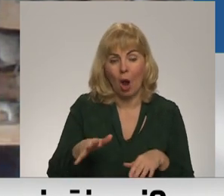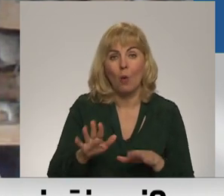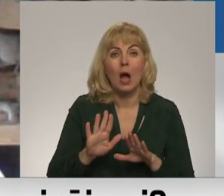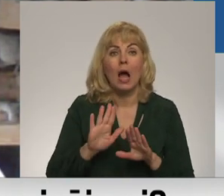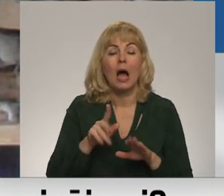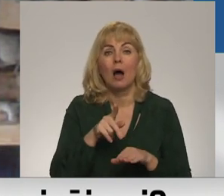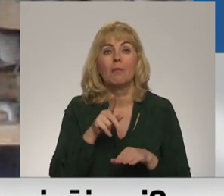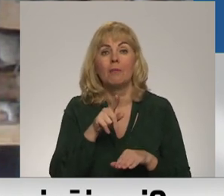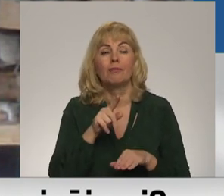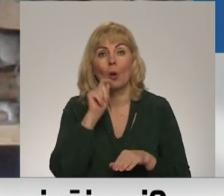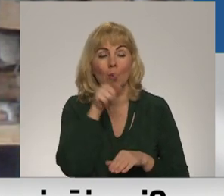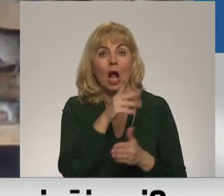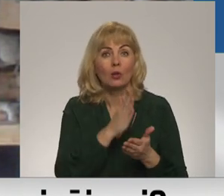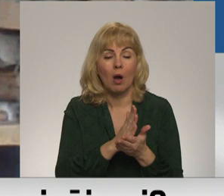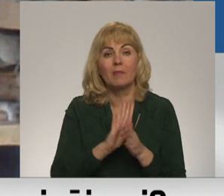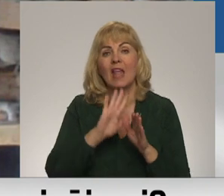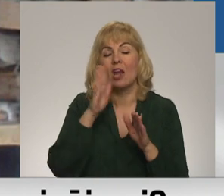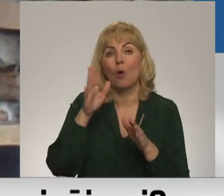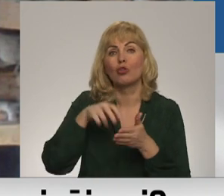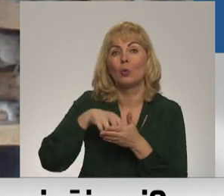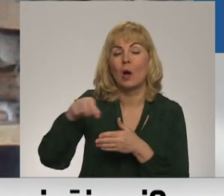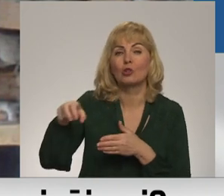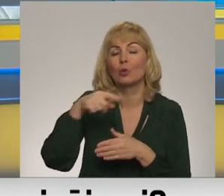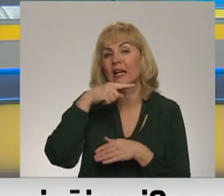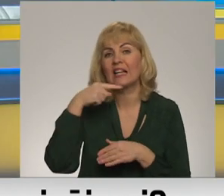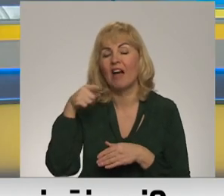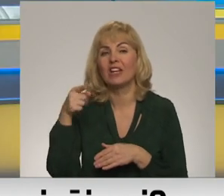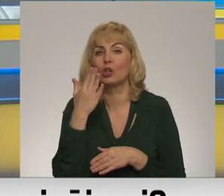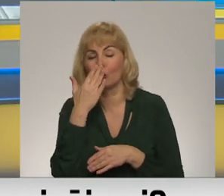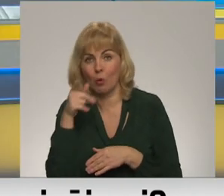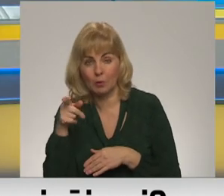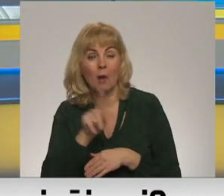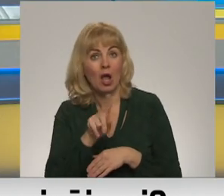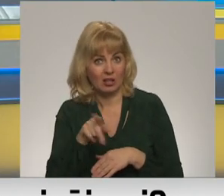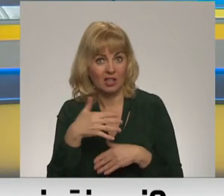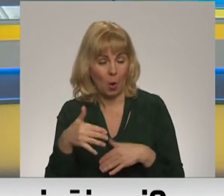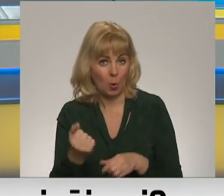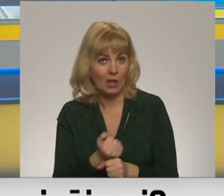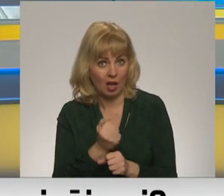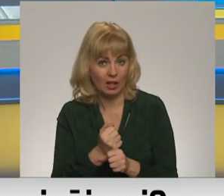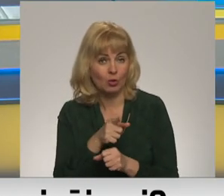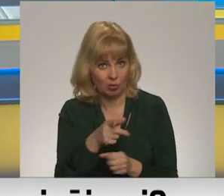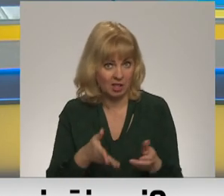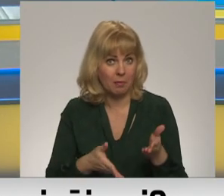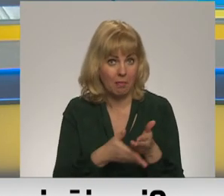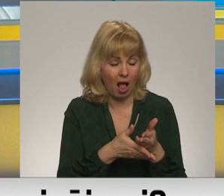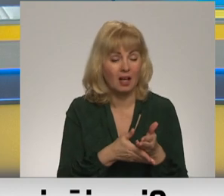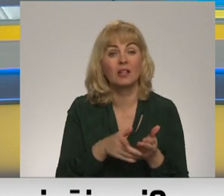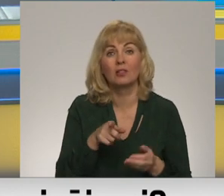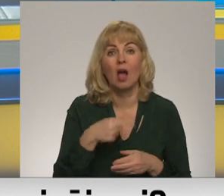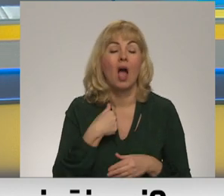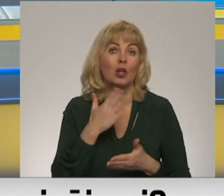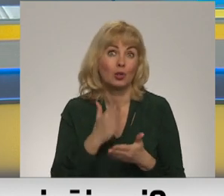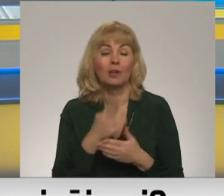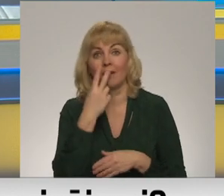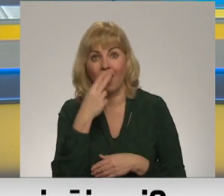Ukrainu atvainojot nejaušam Krievijas telefonu numuram. Vai tas ir tiek darīts, jūsuprāt, un strādā? Noteikti. Es